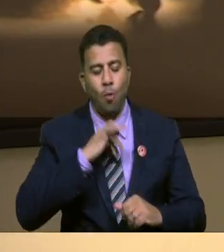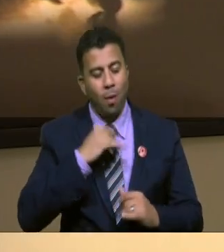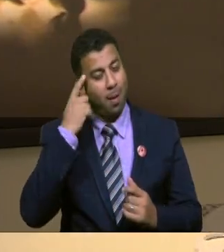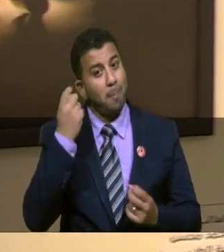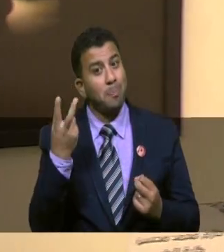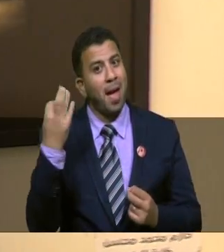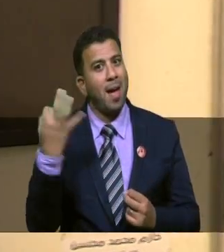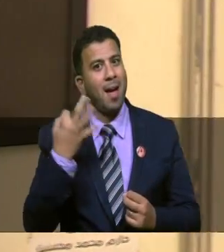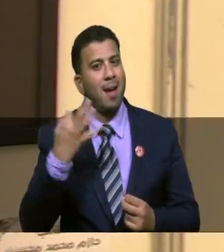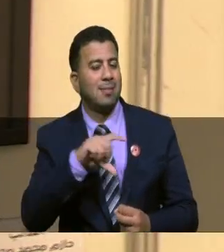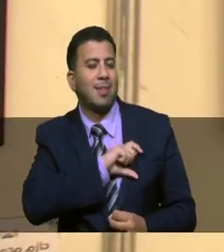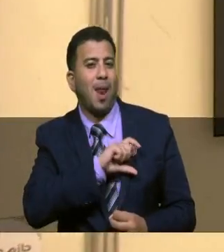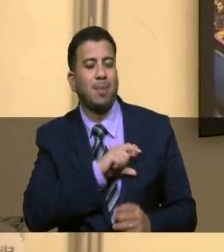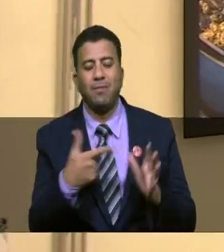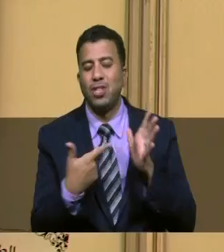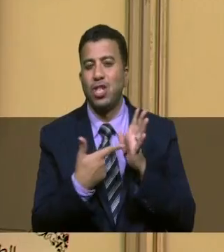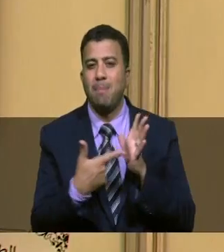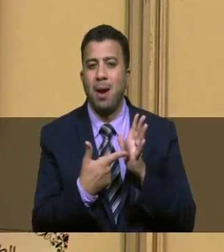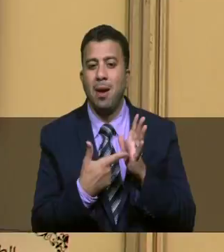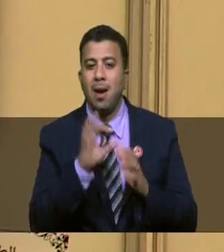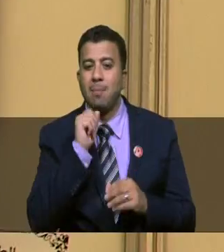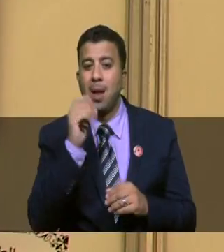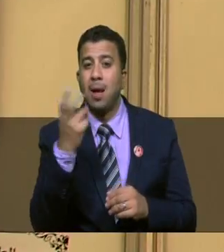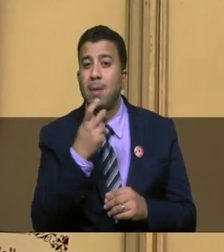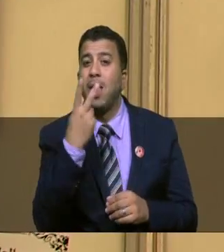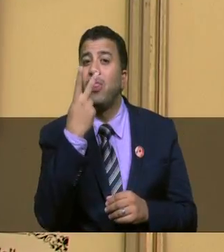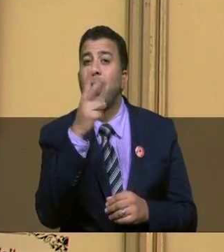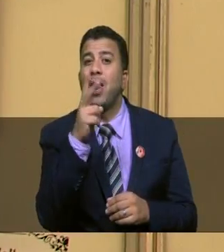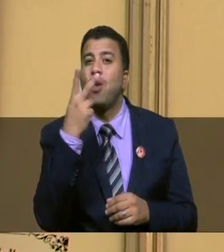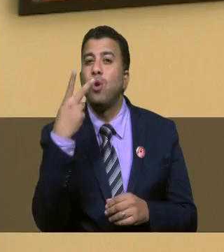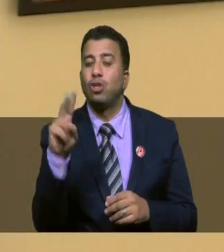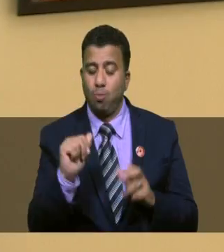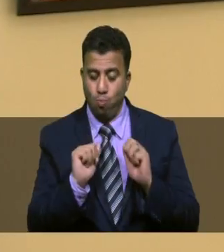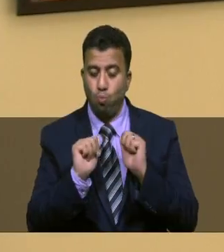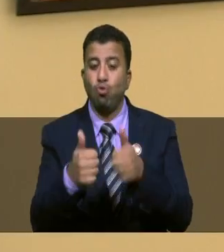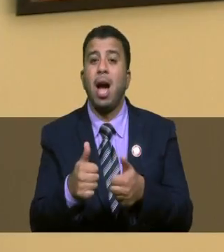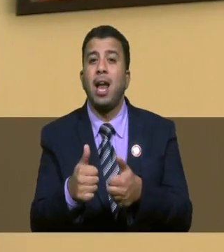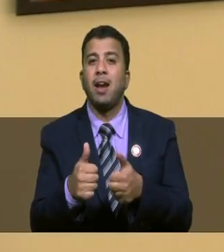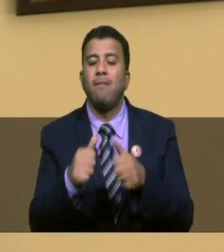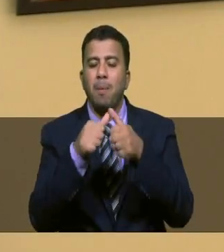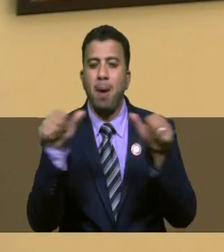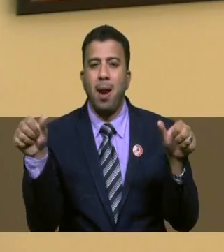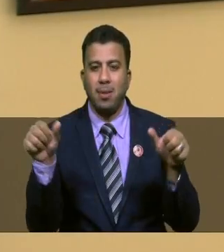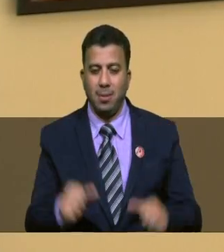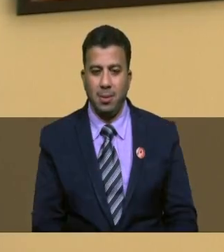الإبداعية لدى الطلبة في الجامعة، ومنها 22 مشاركاً في هذا المعرض.